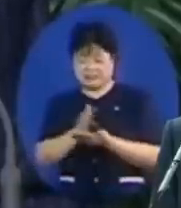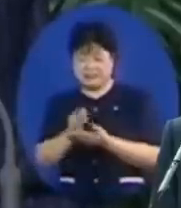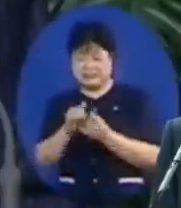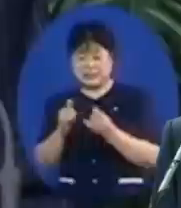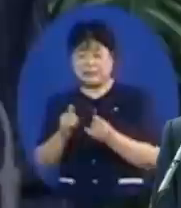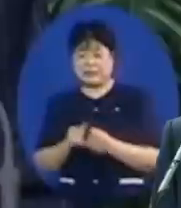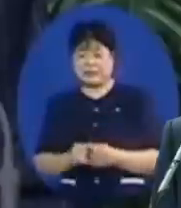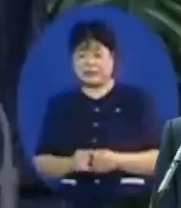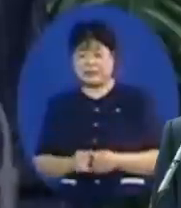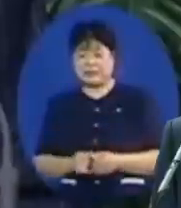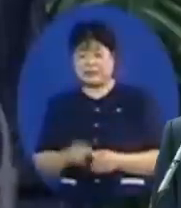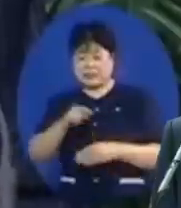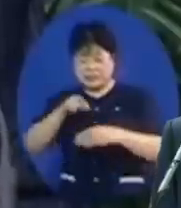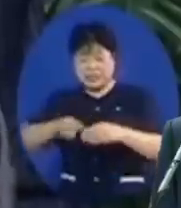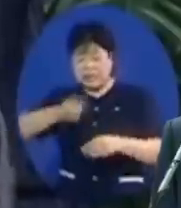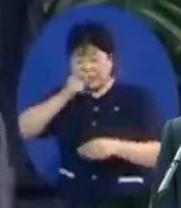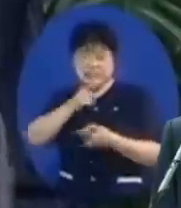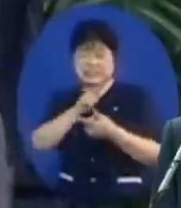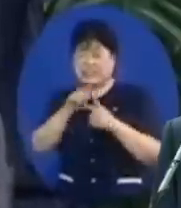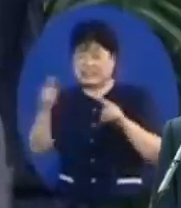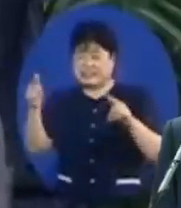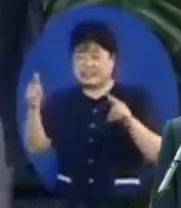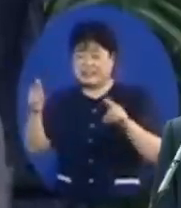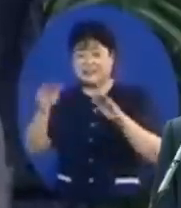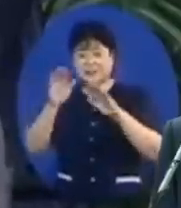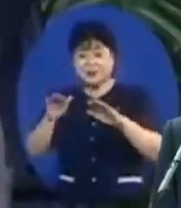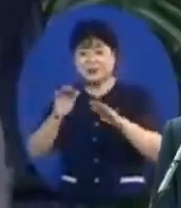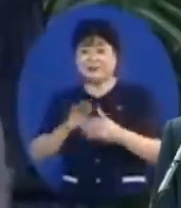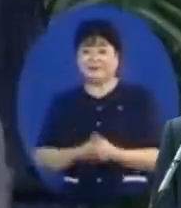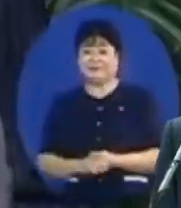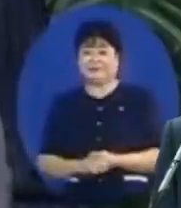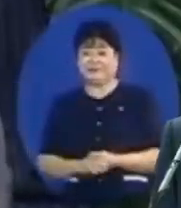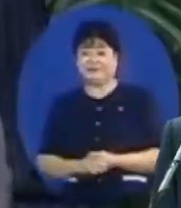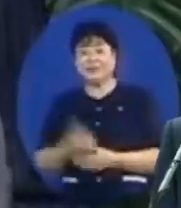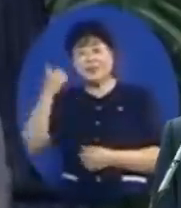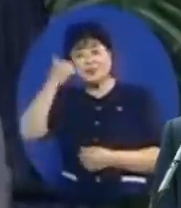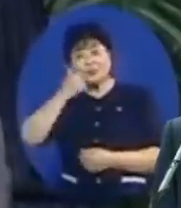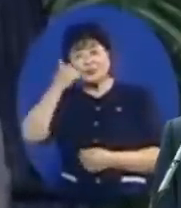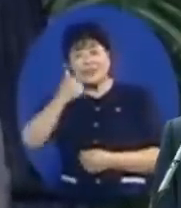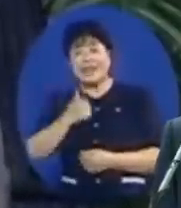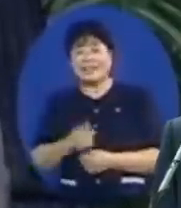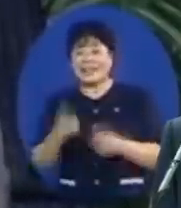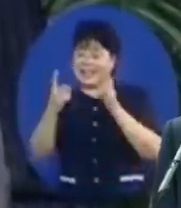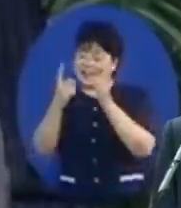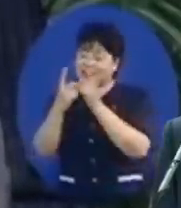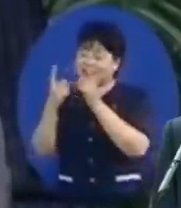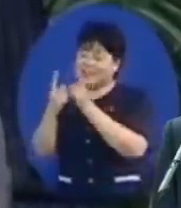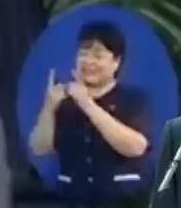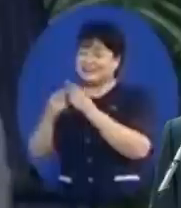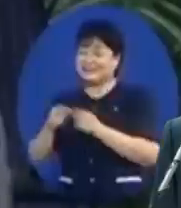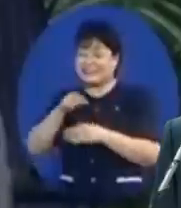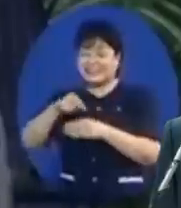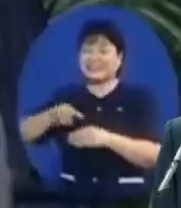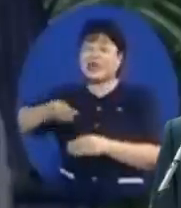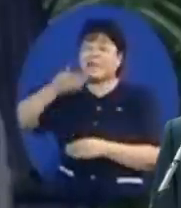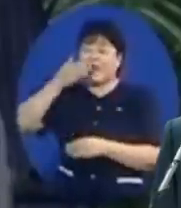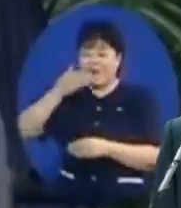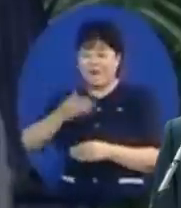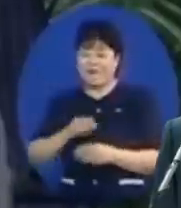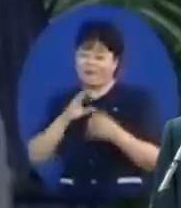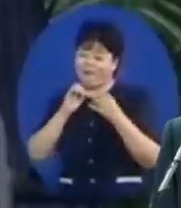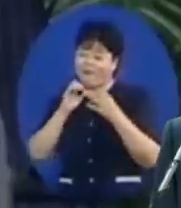사람들하고는 앉아서 차도 안 마셨어요. 그러나 요사이는 누구든지 데리고 차 마시러 오면